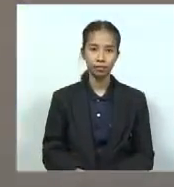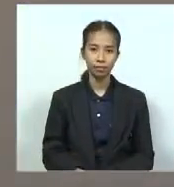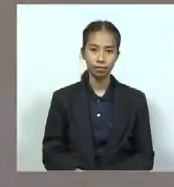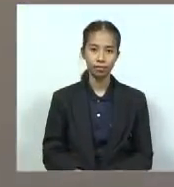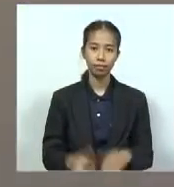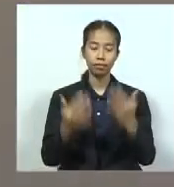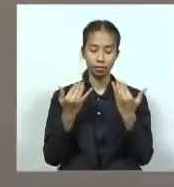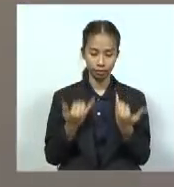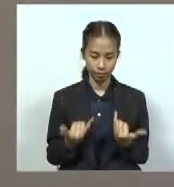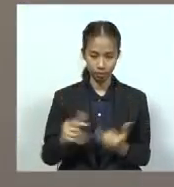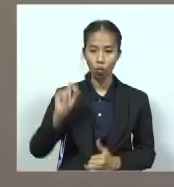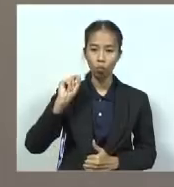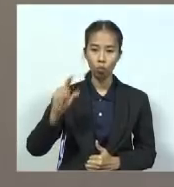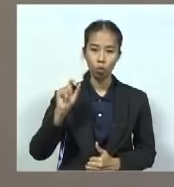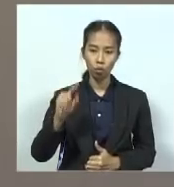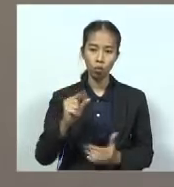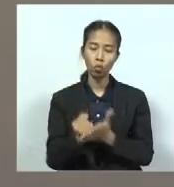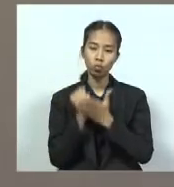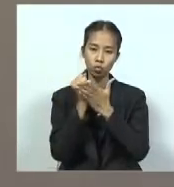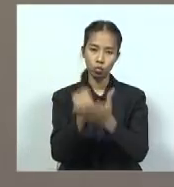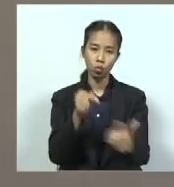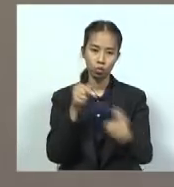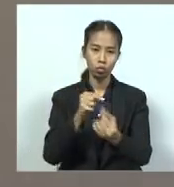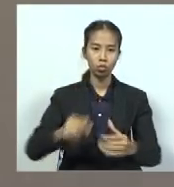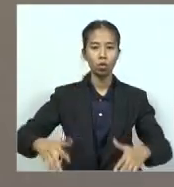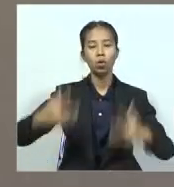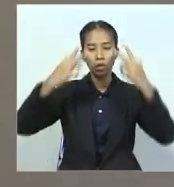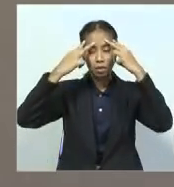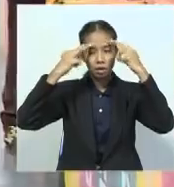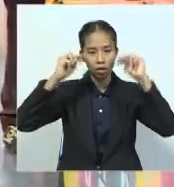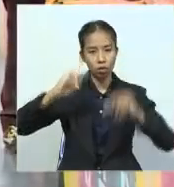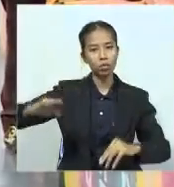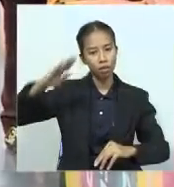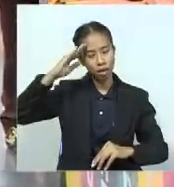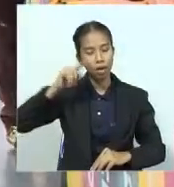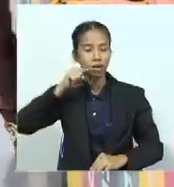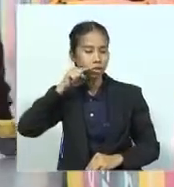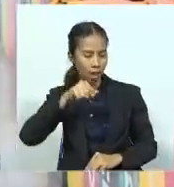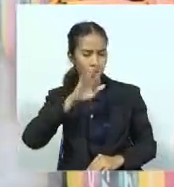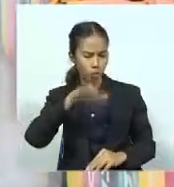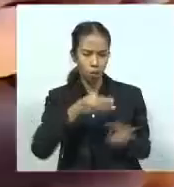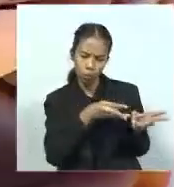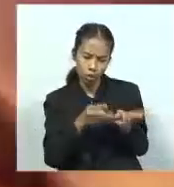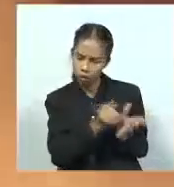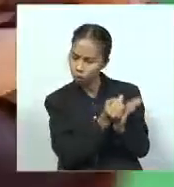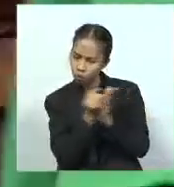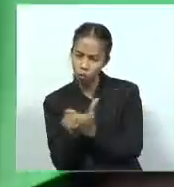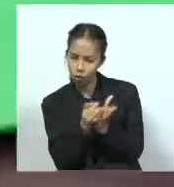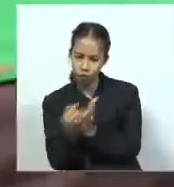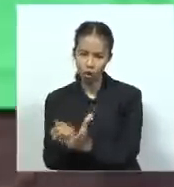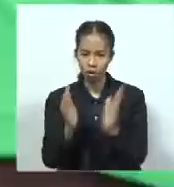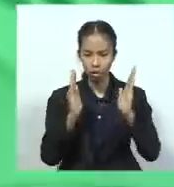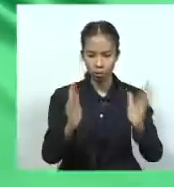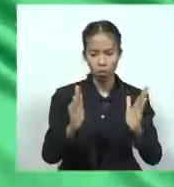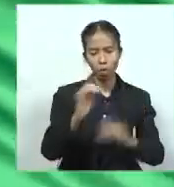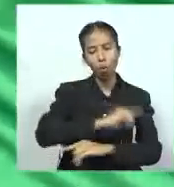ก็เป็นมาตรการเร่งด่วนที่ออกมาตามที่ท่านพลเอกประยุทธ์จันทร์โอชานายกรัฐมนตรีสั่งการให้หามาตรการช่วยเหลือชาวสวนยางให้ได้ภายใน7